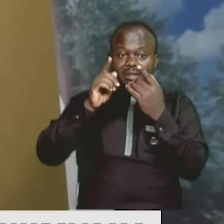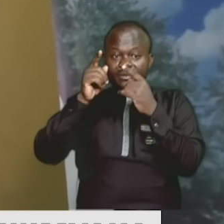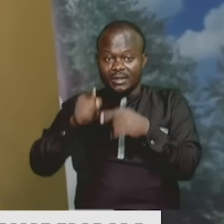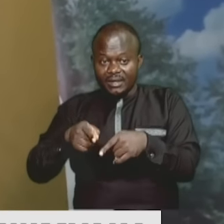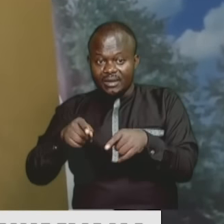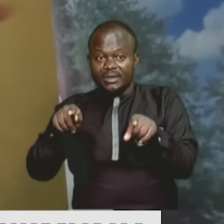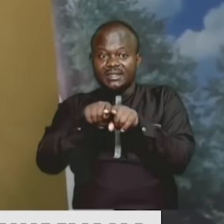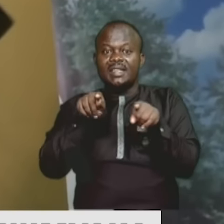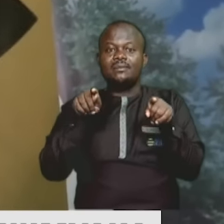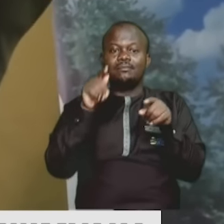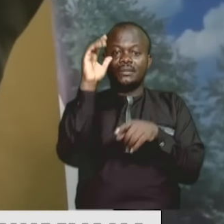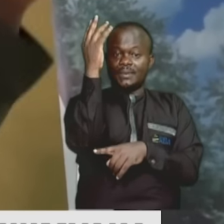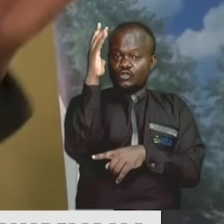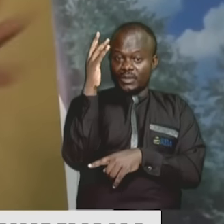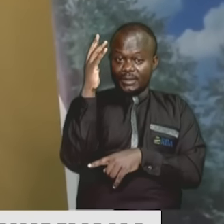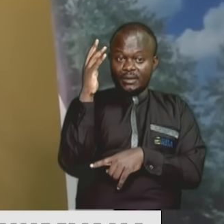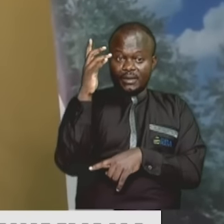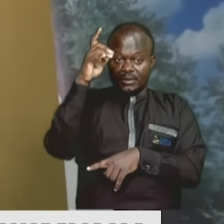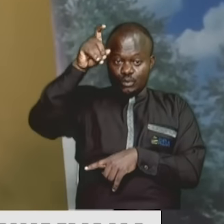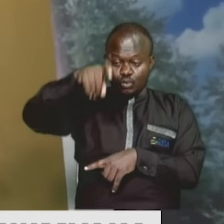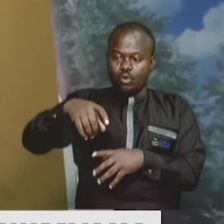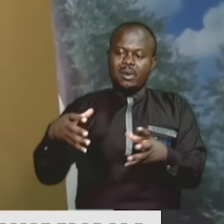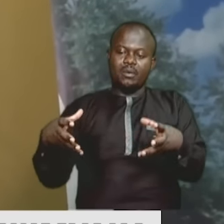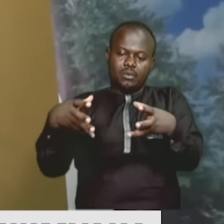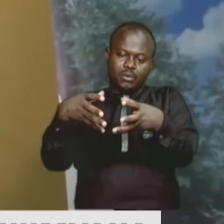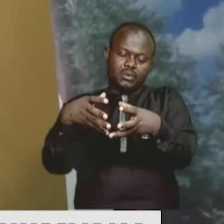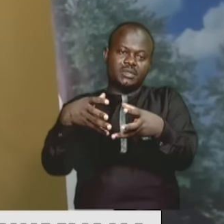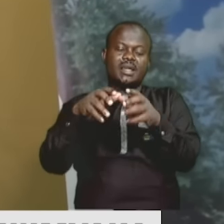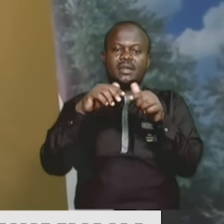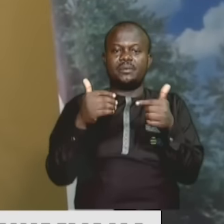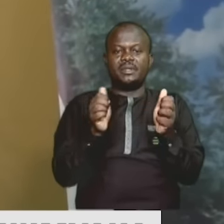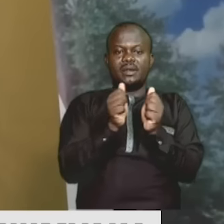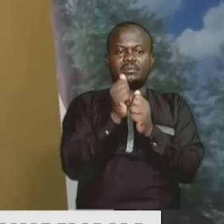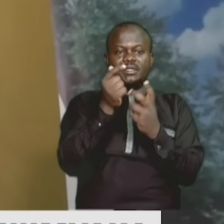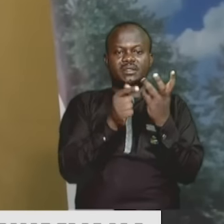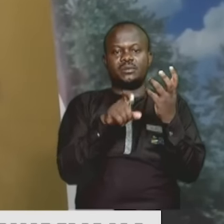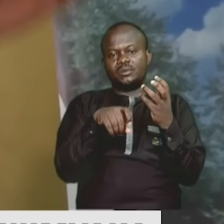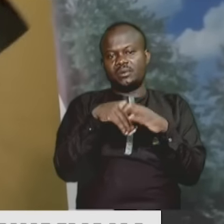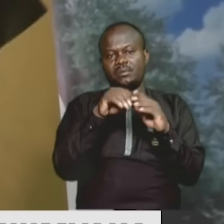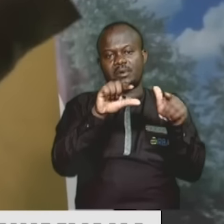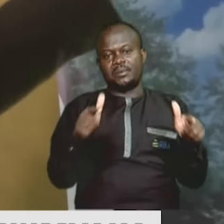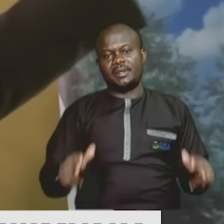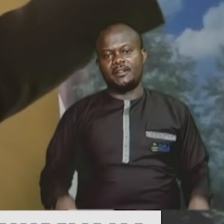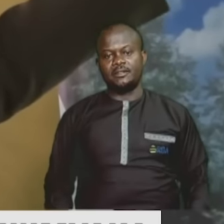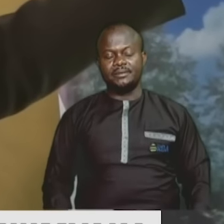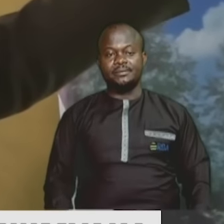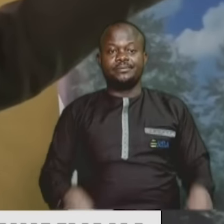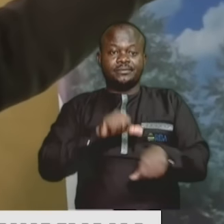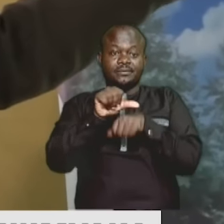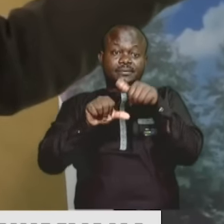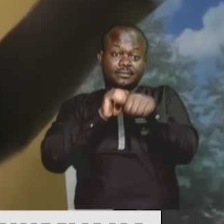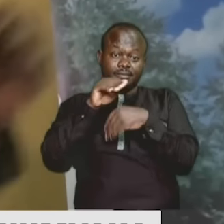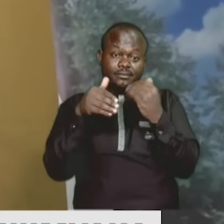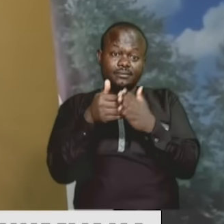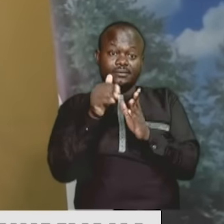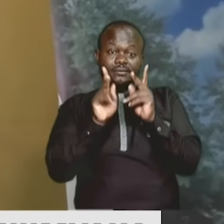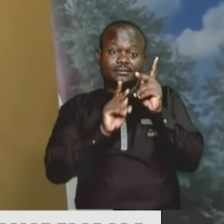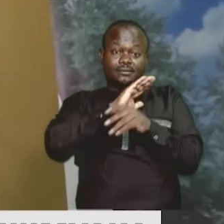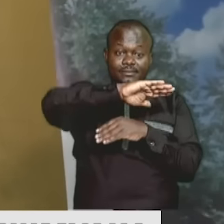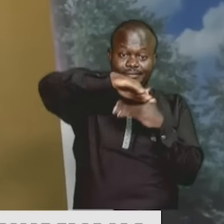imwe twakabaye rero duhuza mu by'ukuri giti n'ibyo kigomba mu bijyanye n'ubutaka ku bijyanye noneho n'umuturage